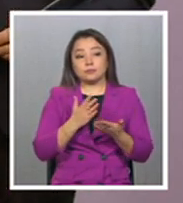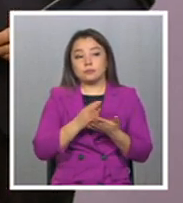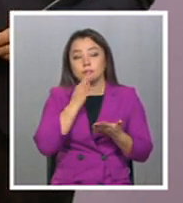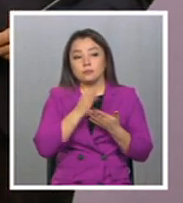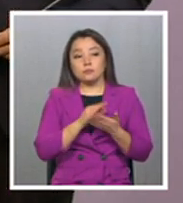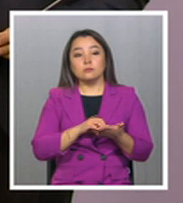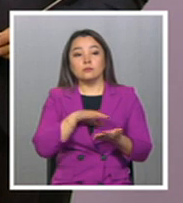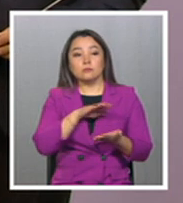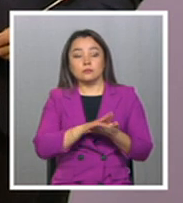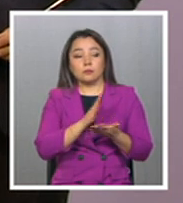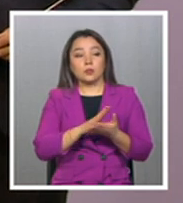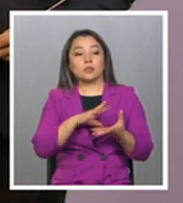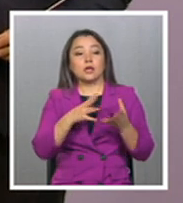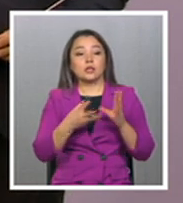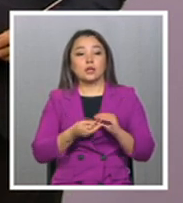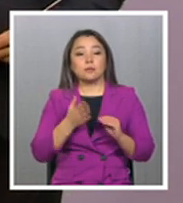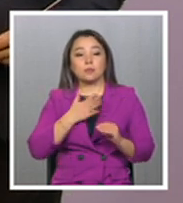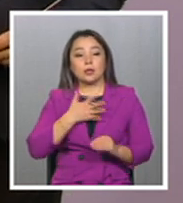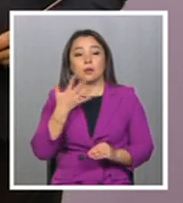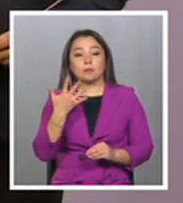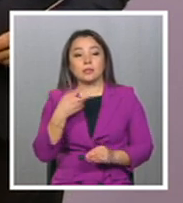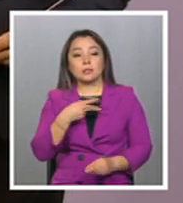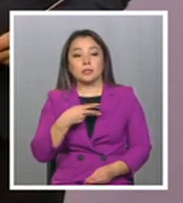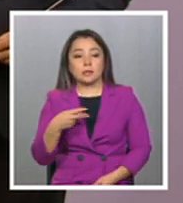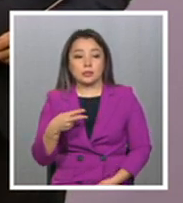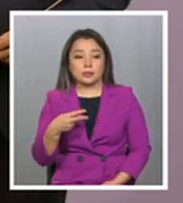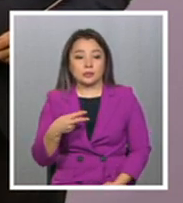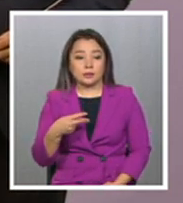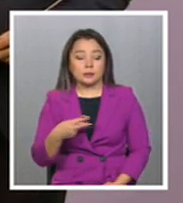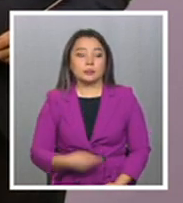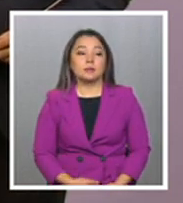қойғанда нәтижеміз 5-ке тең болады.